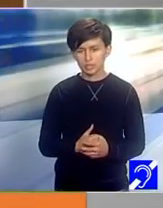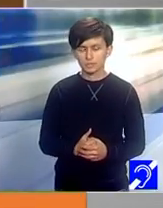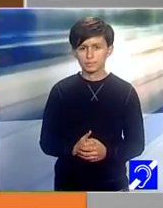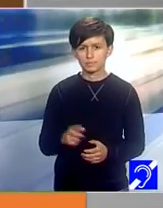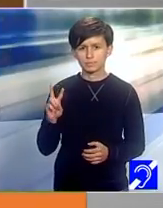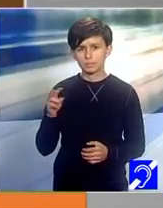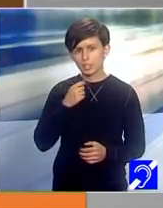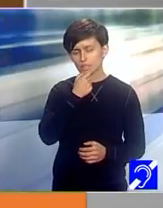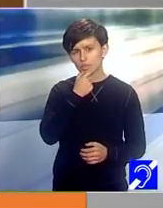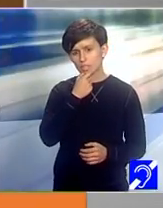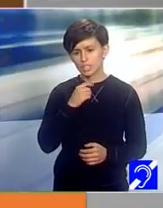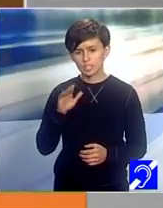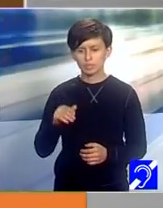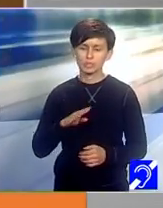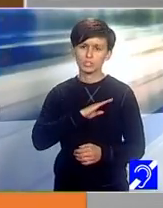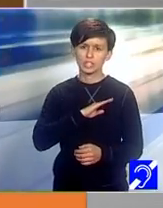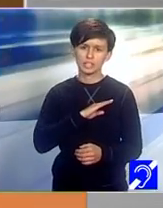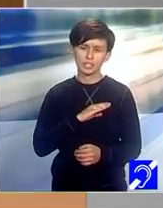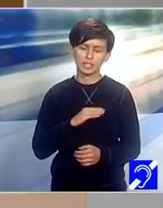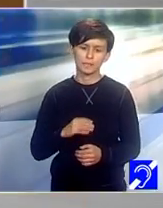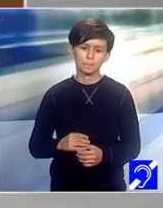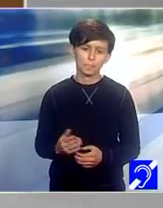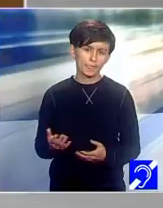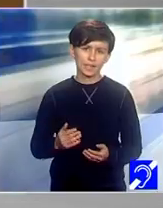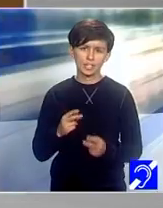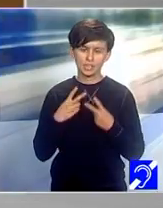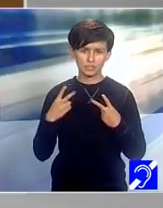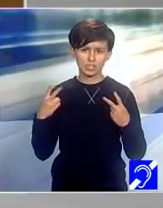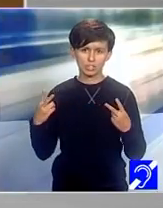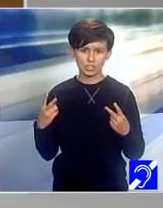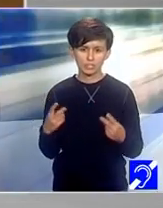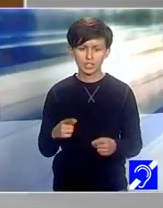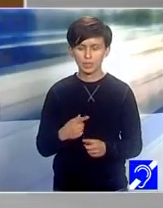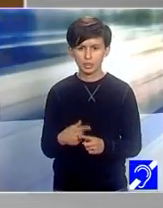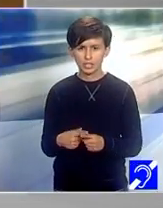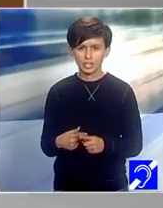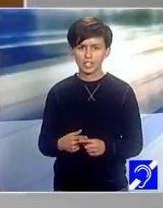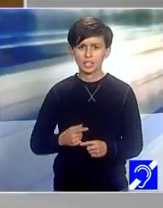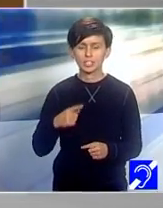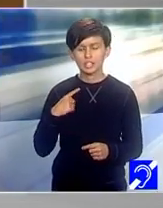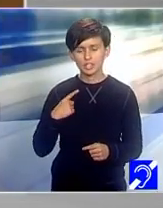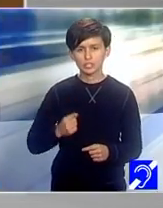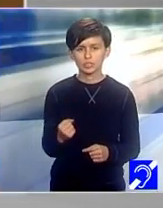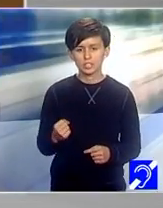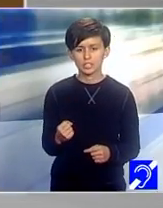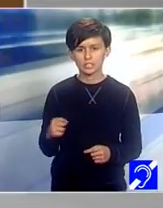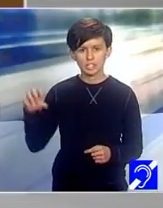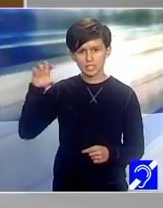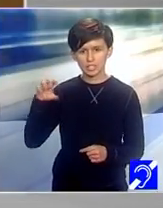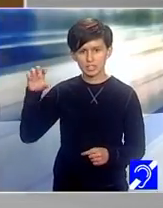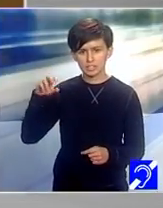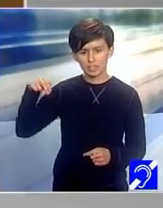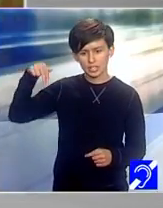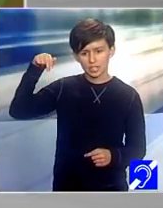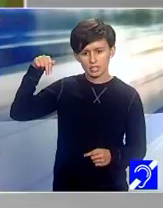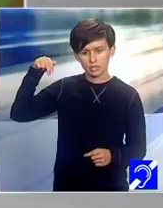proiect atelier de meșteșuguri care valorifica patrimoniul imaterial existent în satele Transilvaniei de Nord și așa